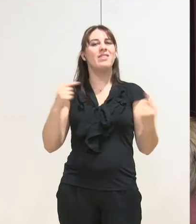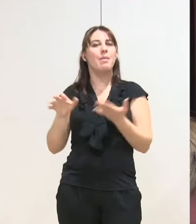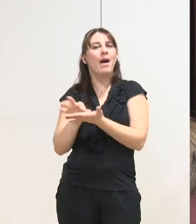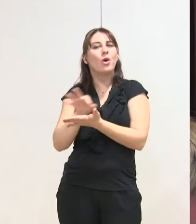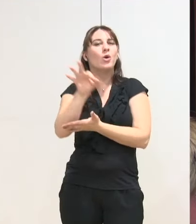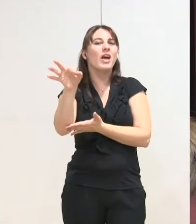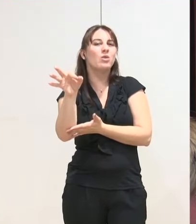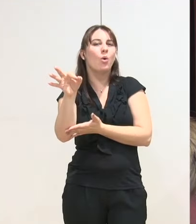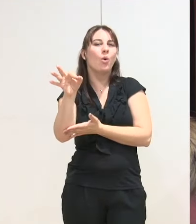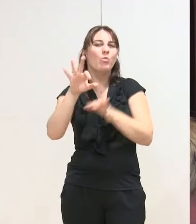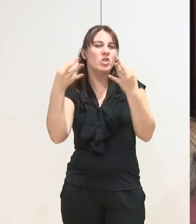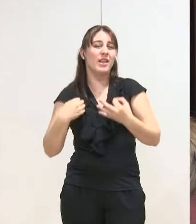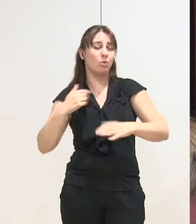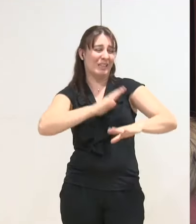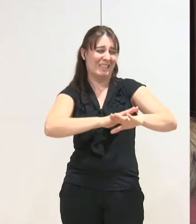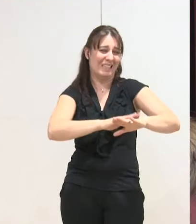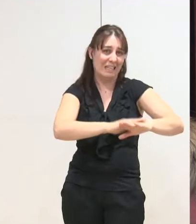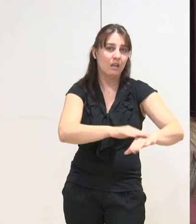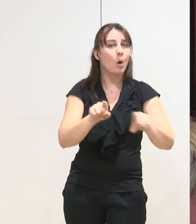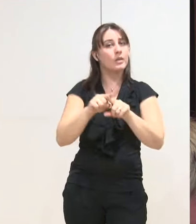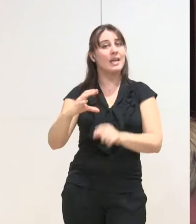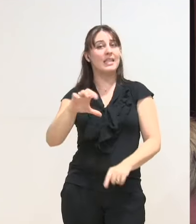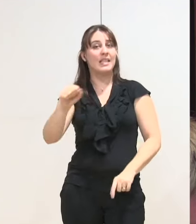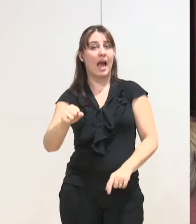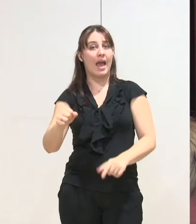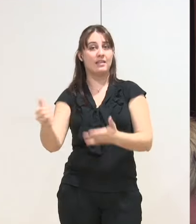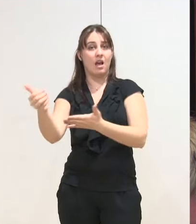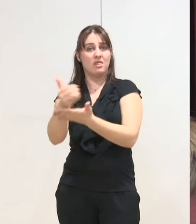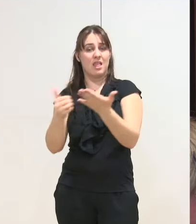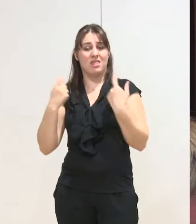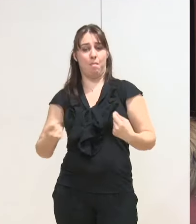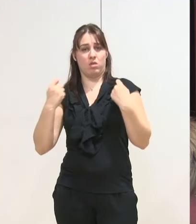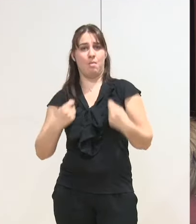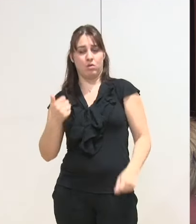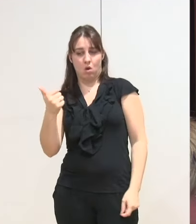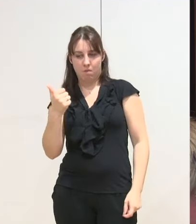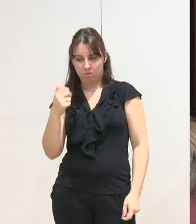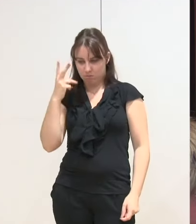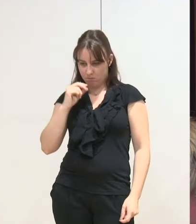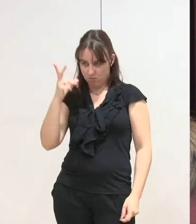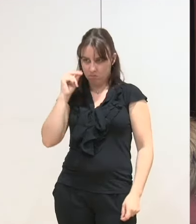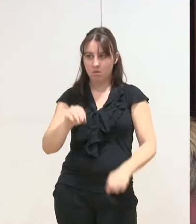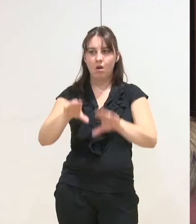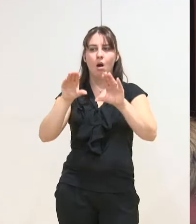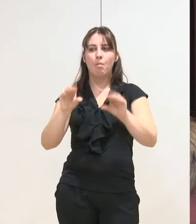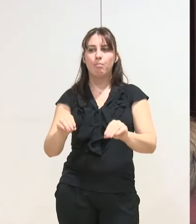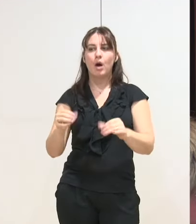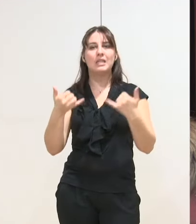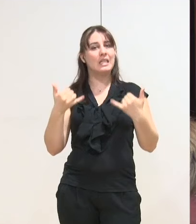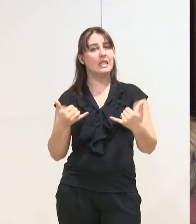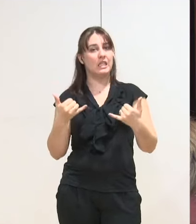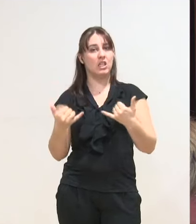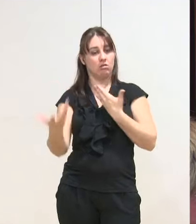budgétaire des dépenses portées par le CCS qui nous paraissent incompréhensibles par exemple un poste de cabinet ici en